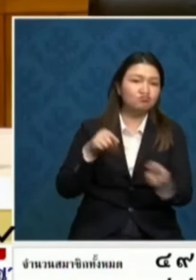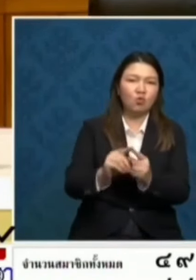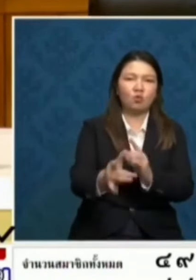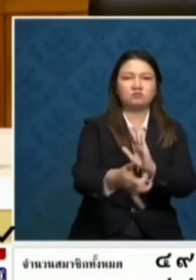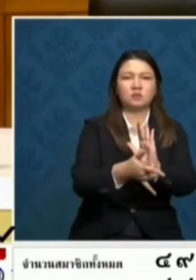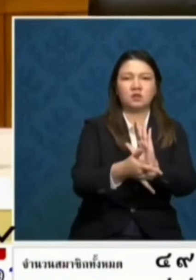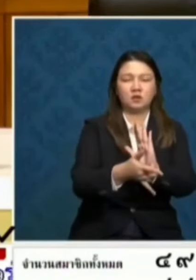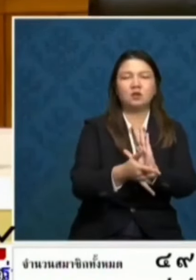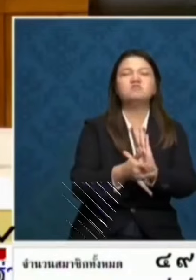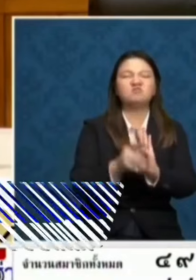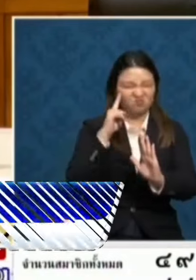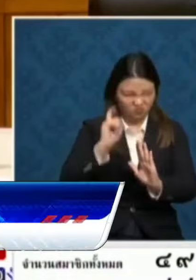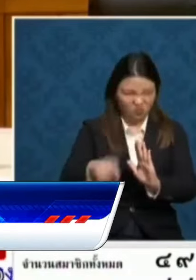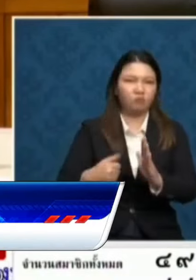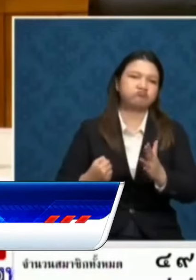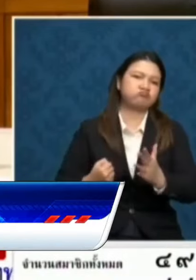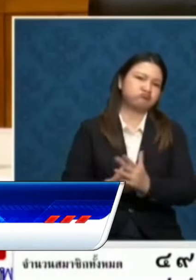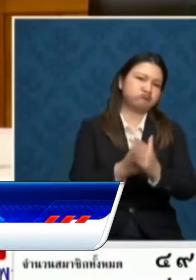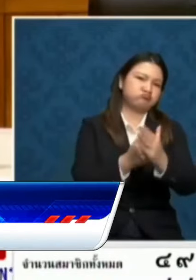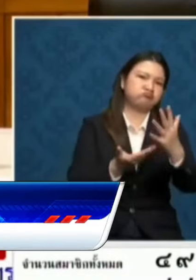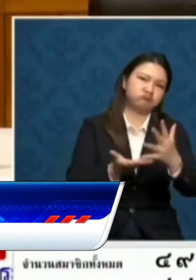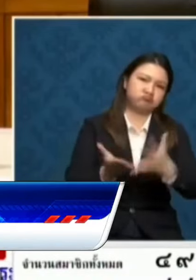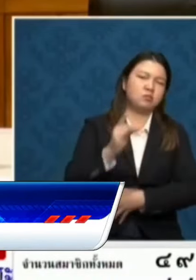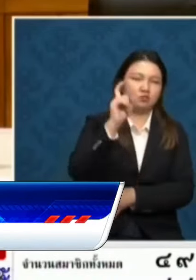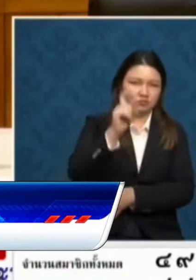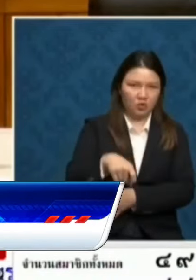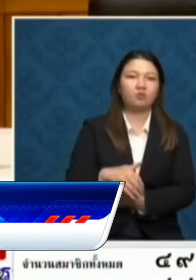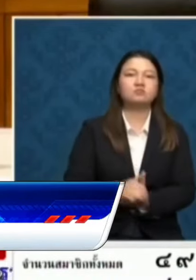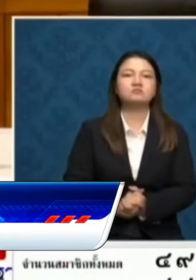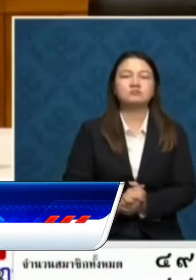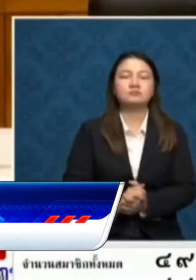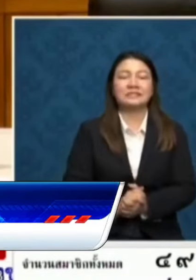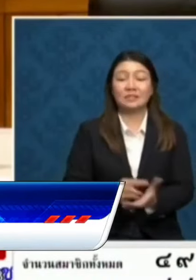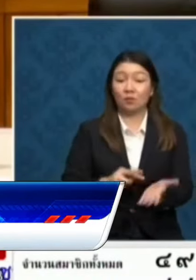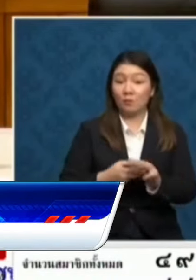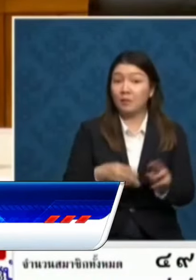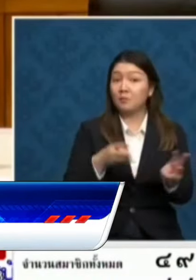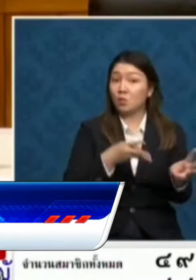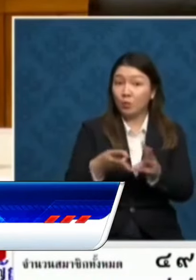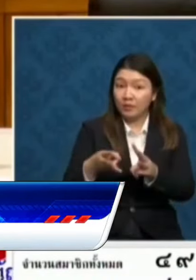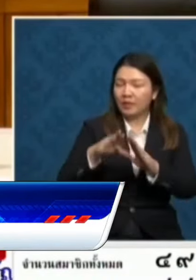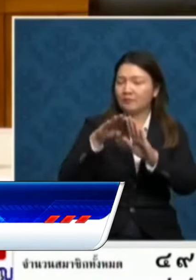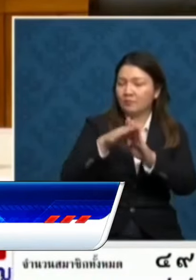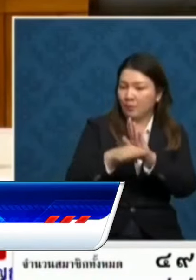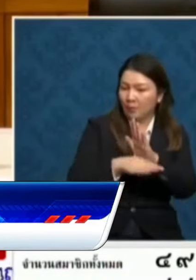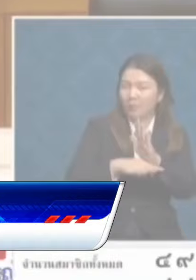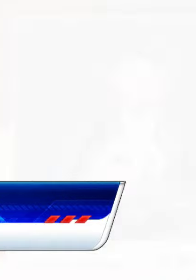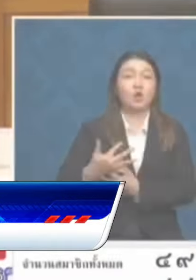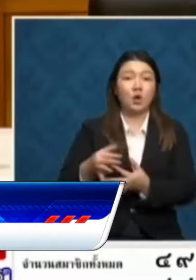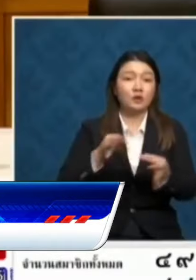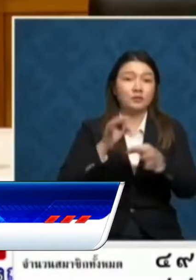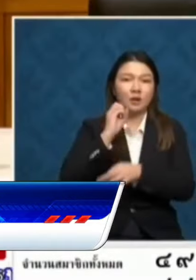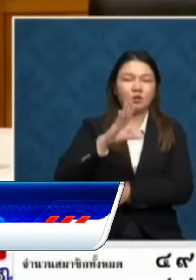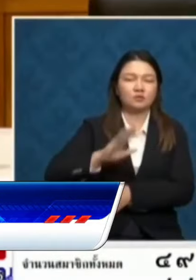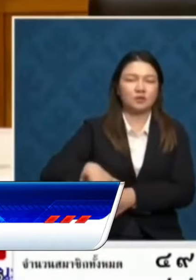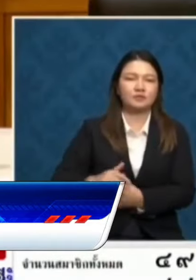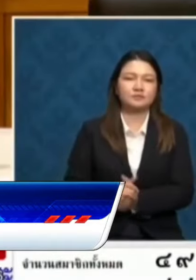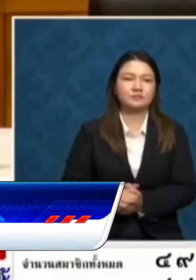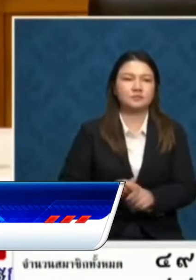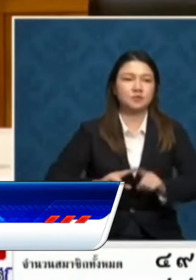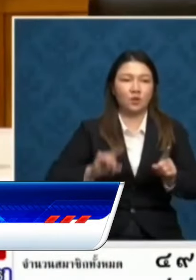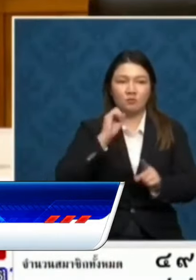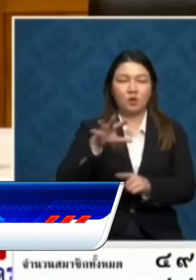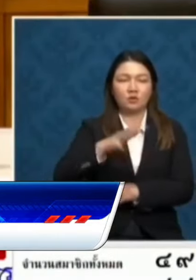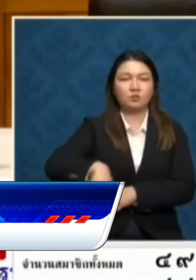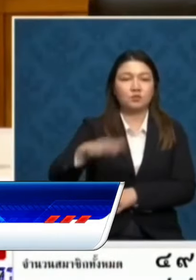ต้องเดินหน้าต่อแน่นอนครับว่ารูปแบบของโครงการรายละเอียดของโครงการบางส่วนอาจจะต้องมีการปรับเปลี่ยนแต่อย่างไรก็ตามยืนยันกับท่